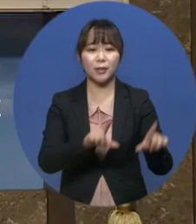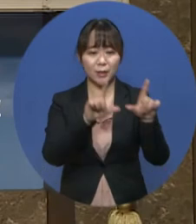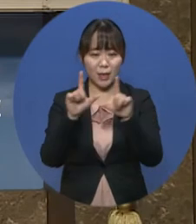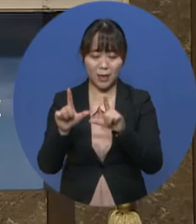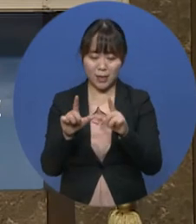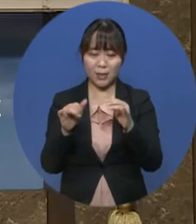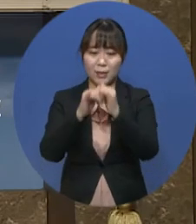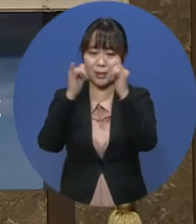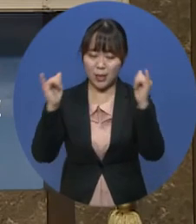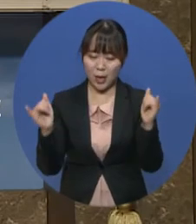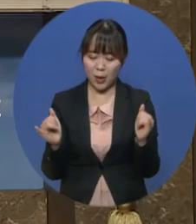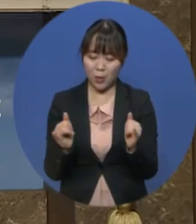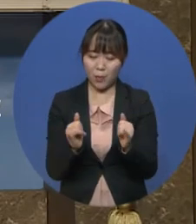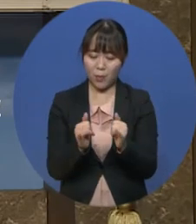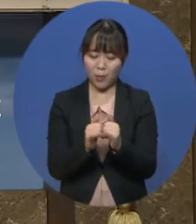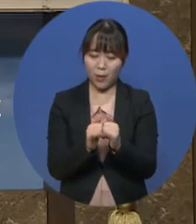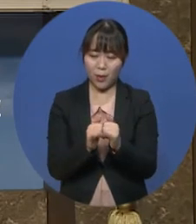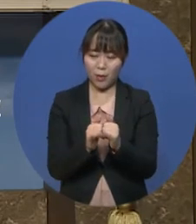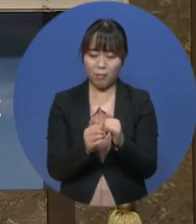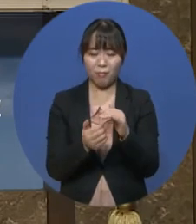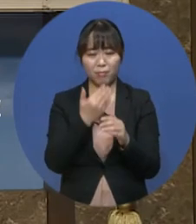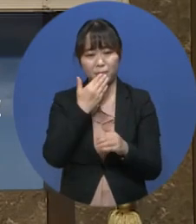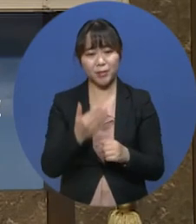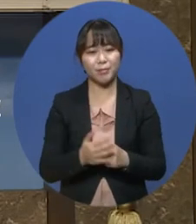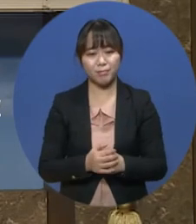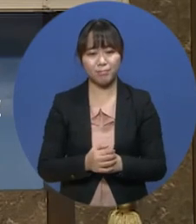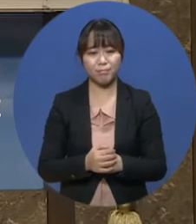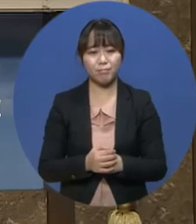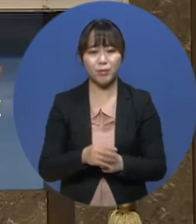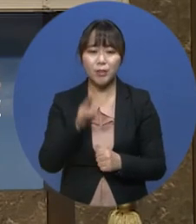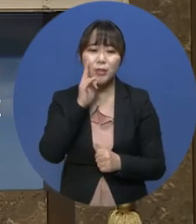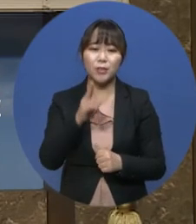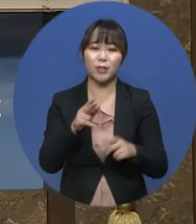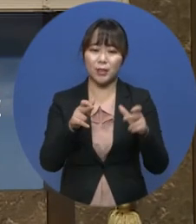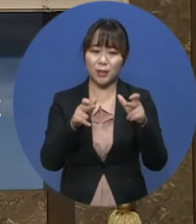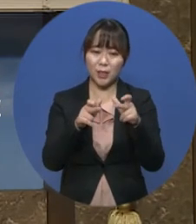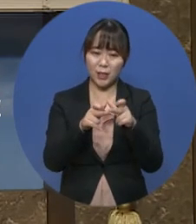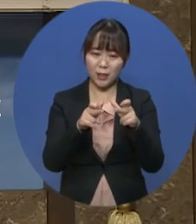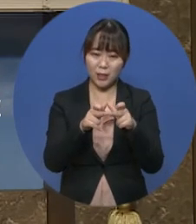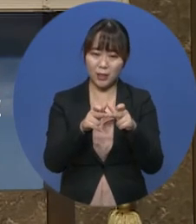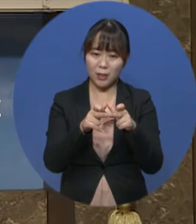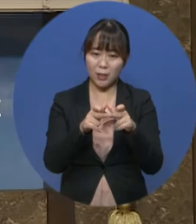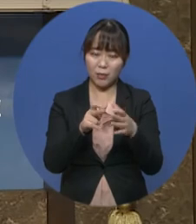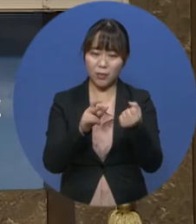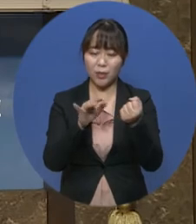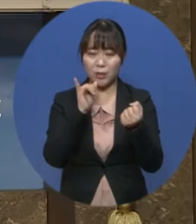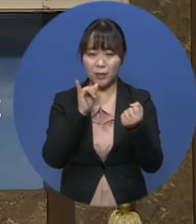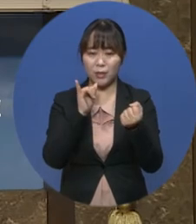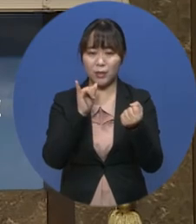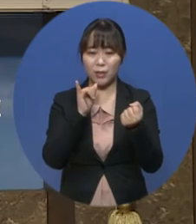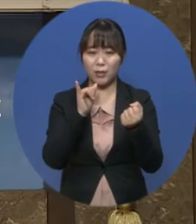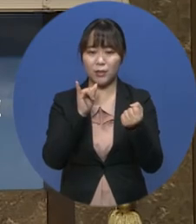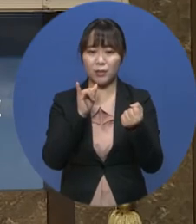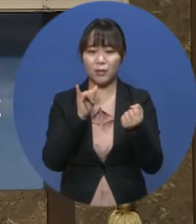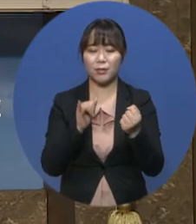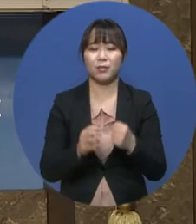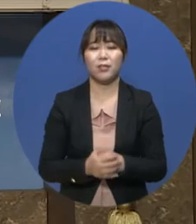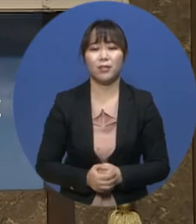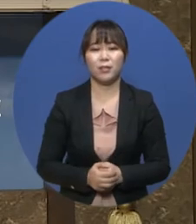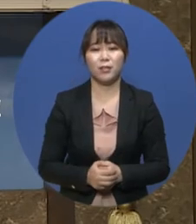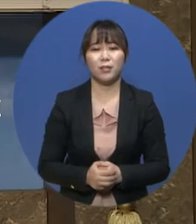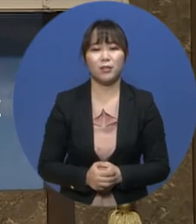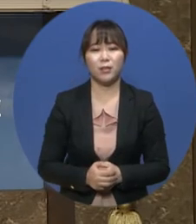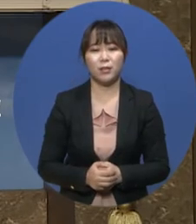사회가 된다고 생각을 합니다 중중 장애인들이 갖고 있는 아